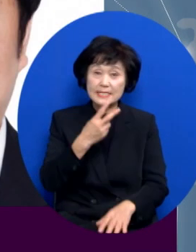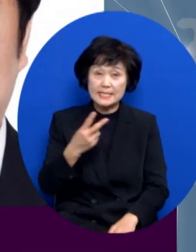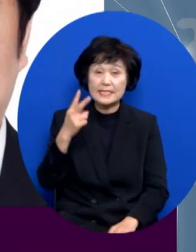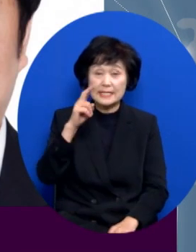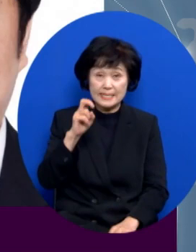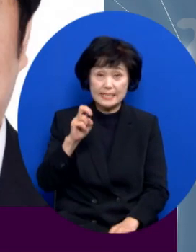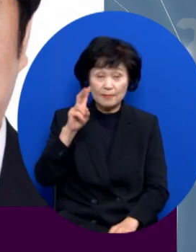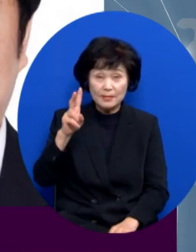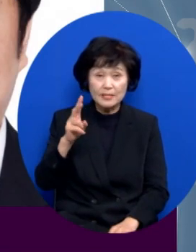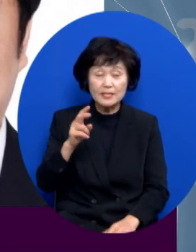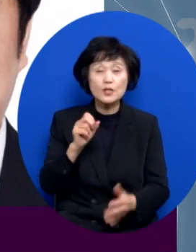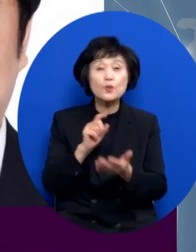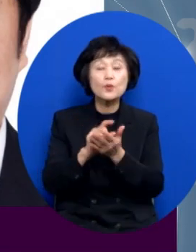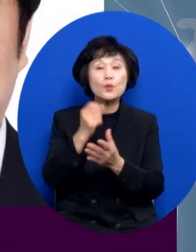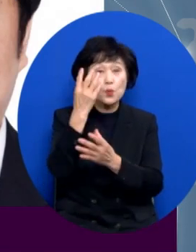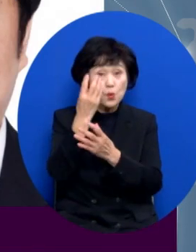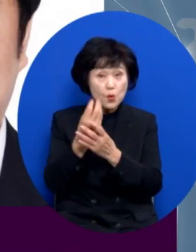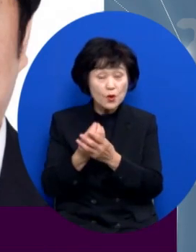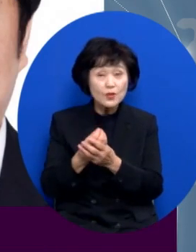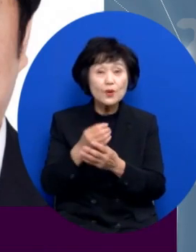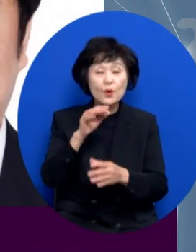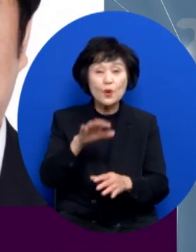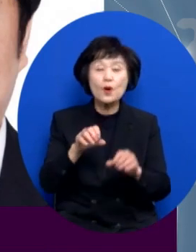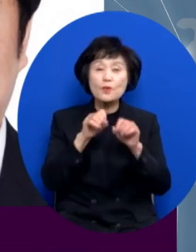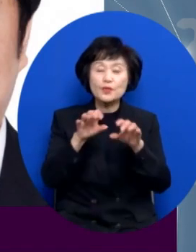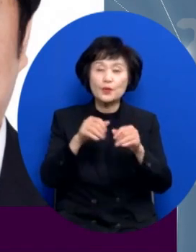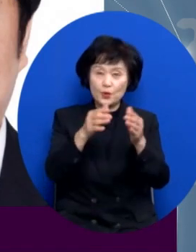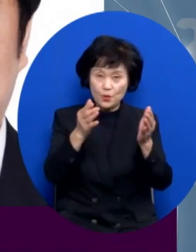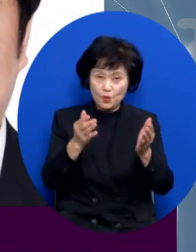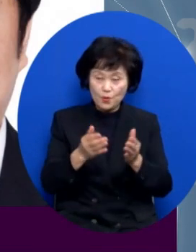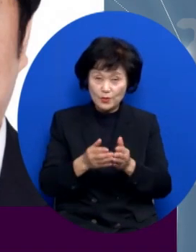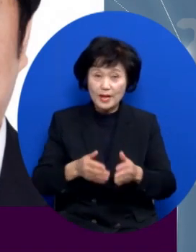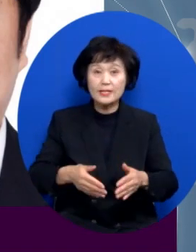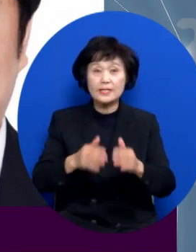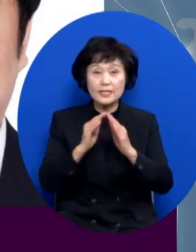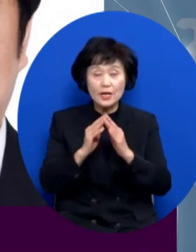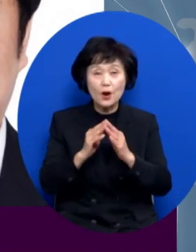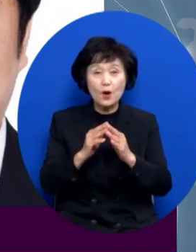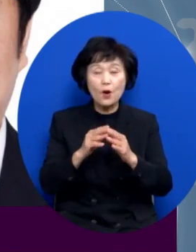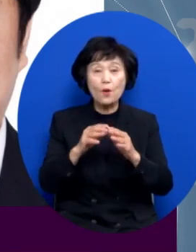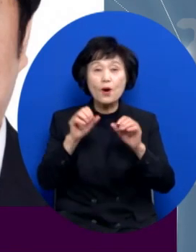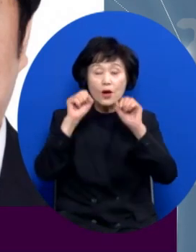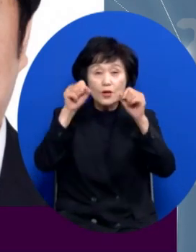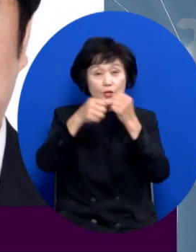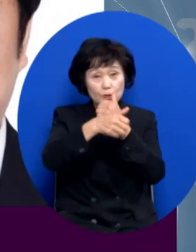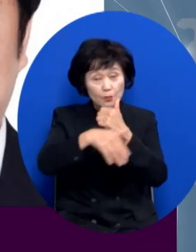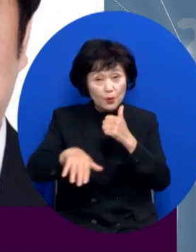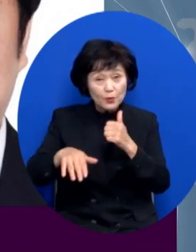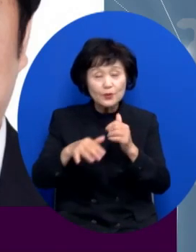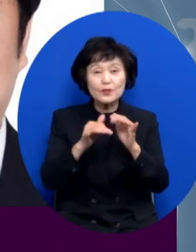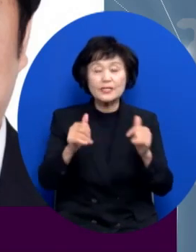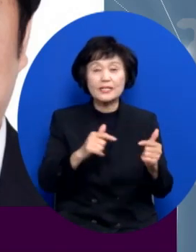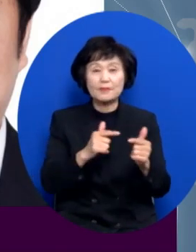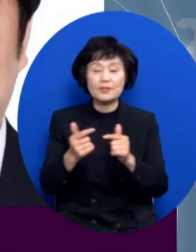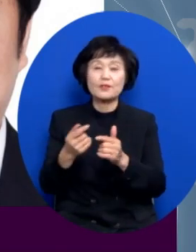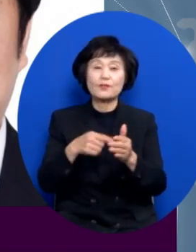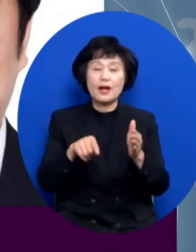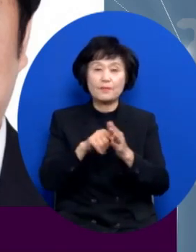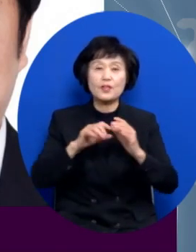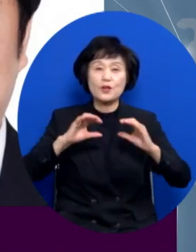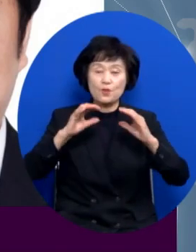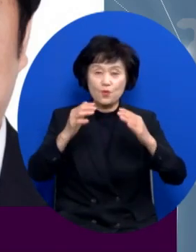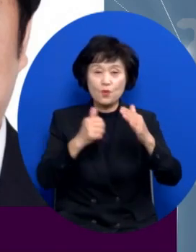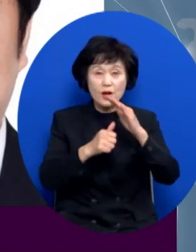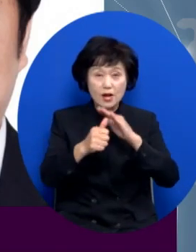2002년도 카타르 월드컵 스포츠 선교단을 구성해서 스포츠 팀원들과 함께 국가대표 선수들을